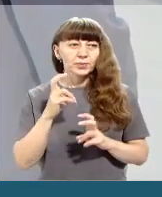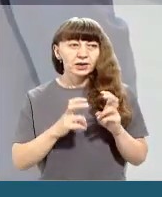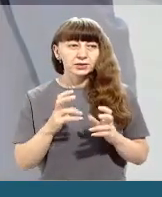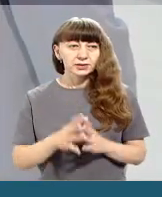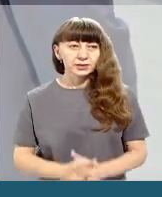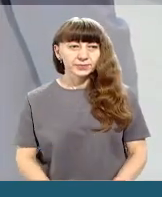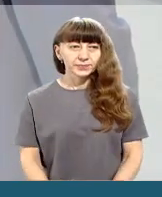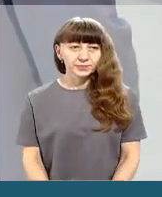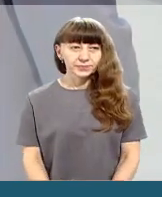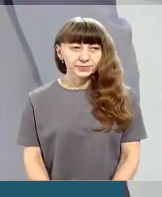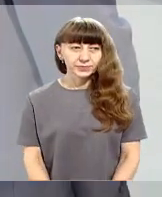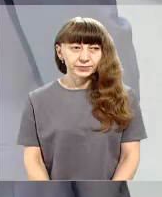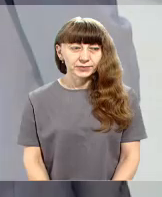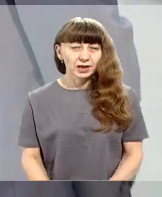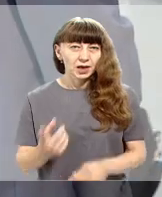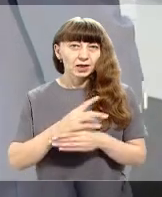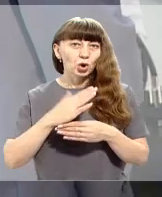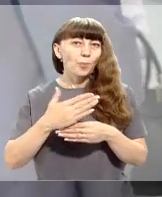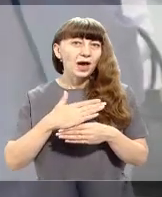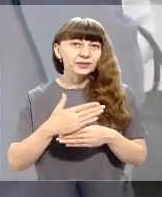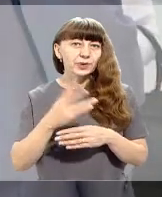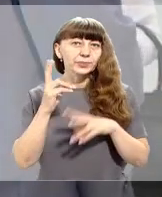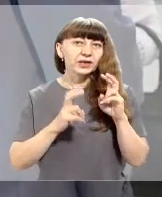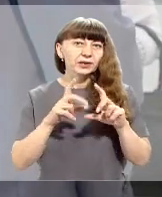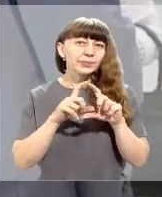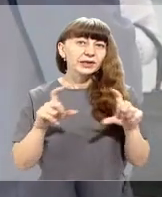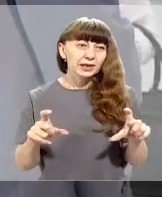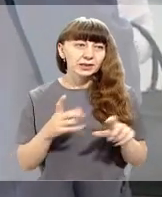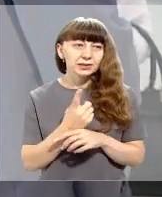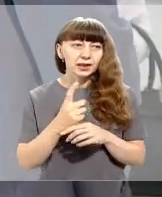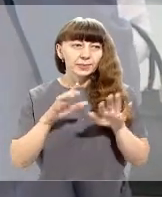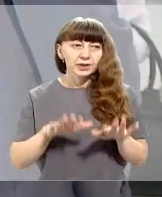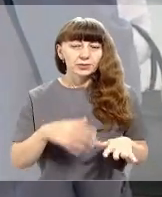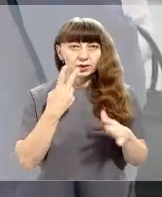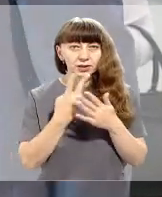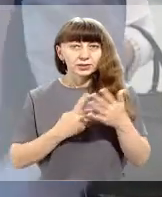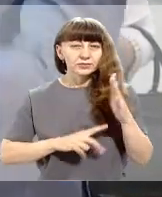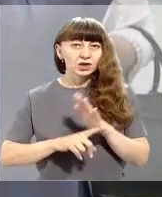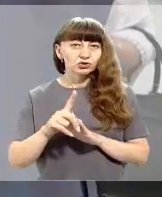Мынау біздің кәсіпорынның төл құжаты. Бұл жерде құрылыстың басталуы және аяқталуы көрсетілген.